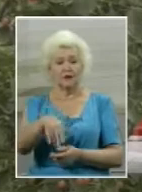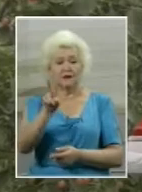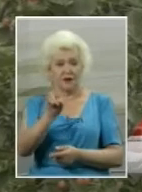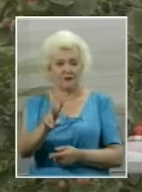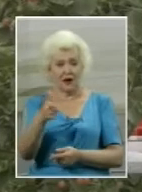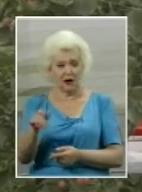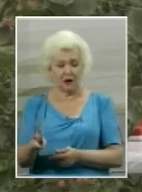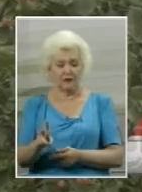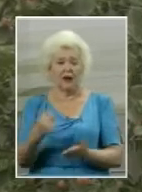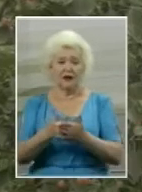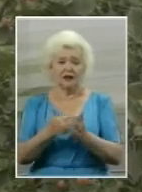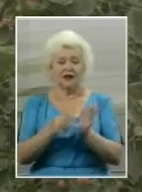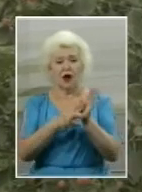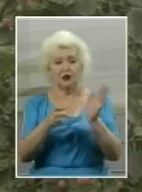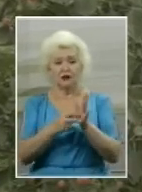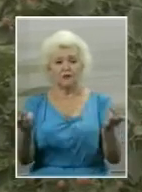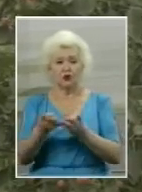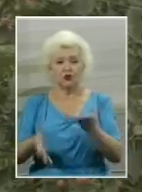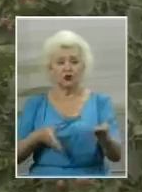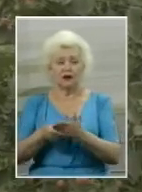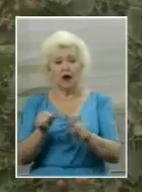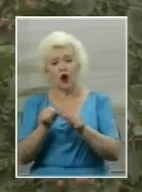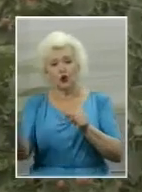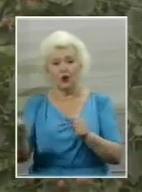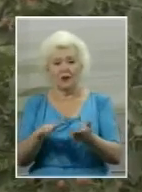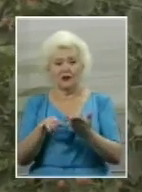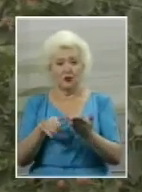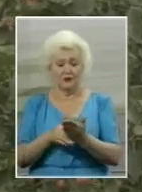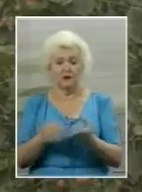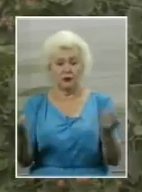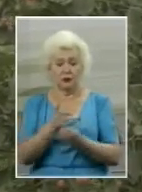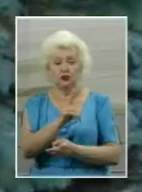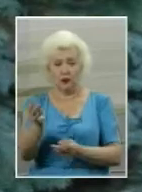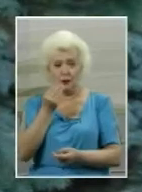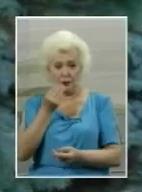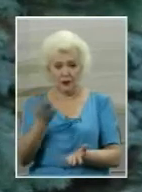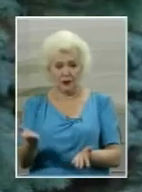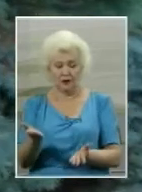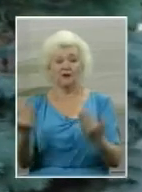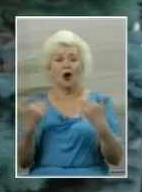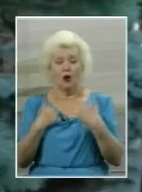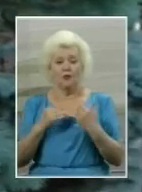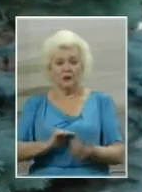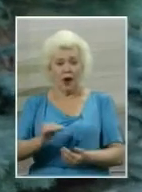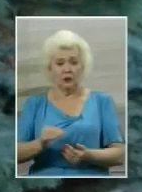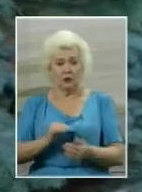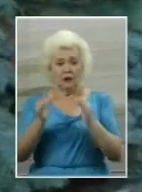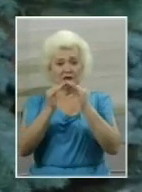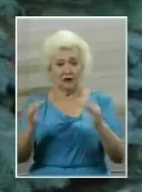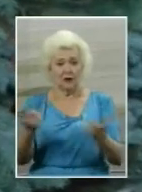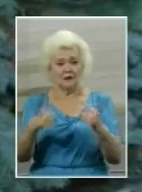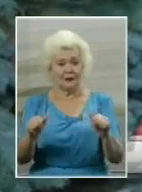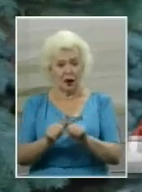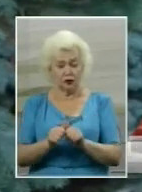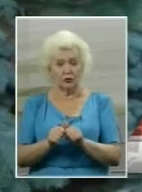1452. І десь 800 треба заплатити, це крім субсидій. А треба ще якось питатися. У мене частний